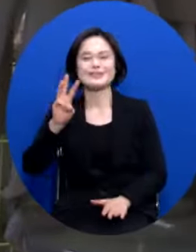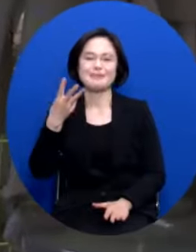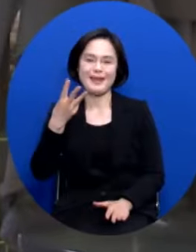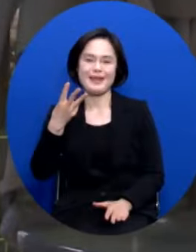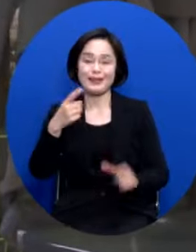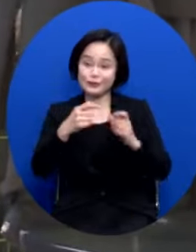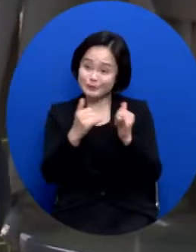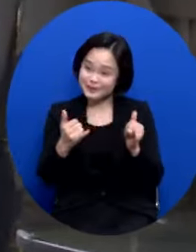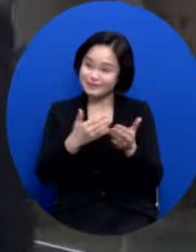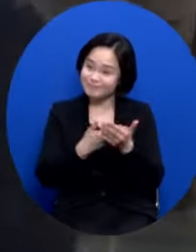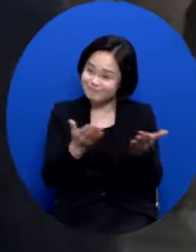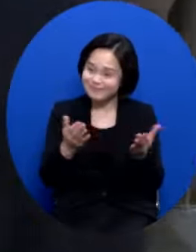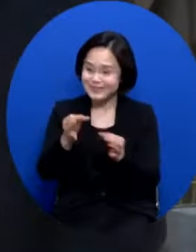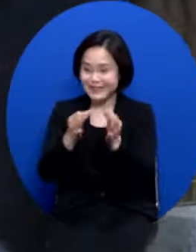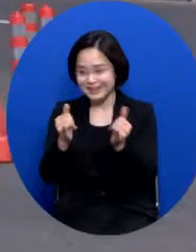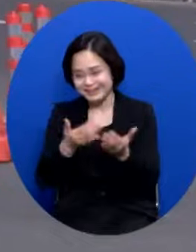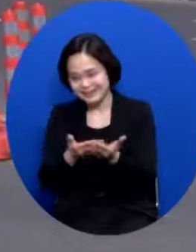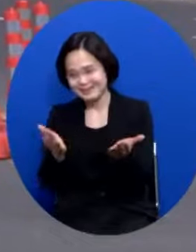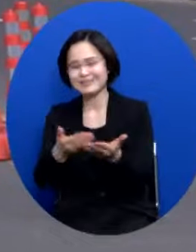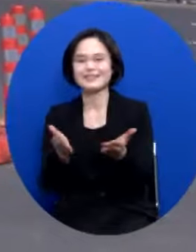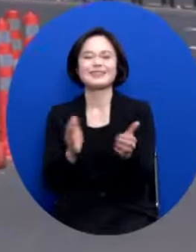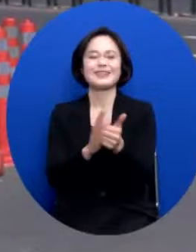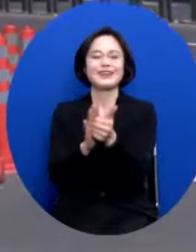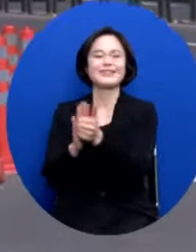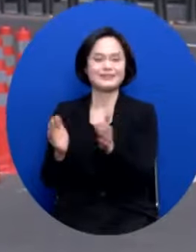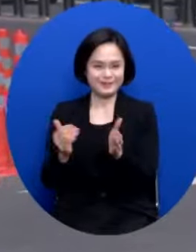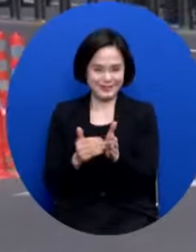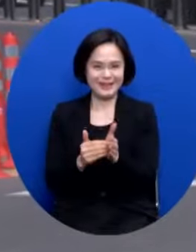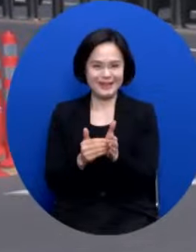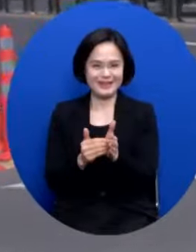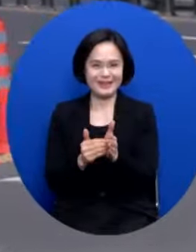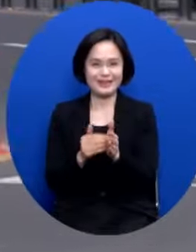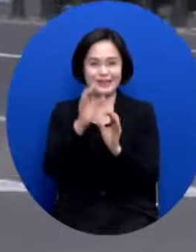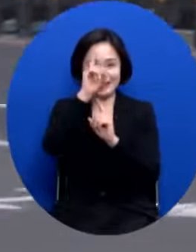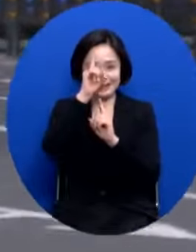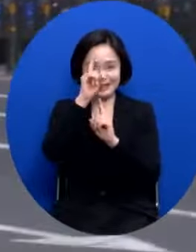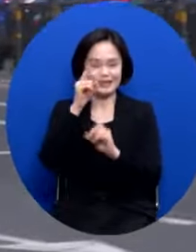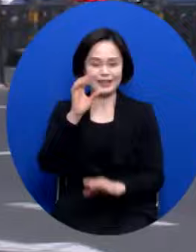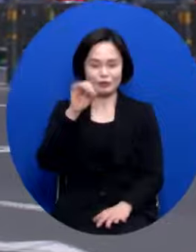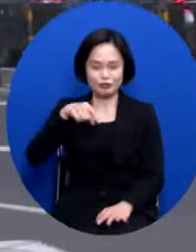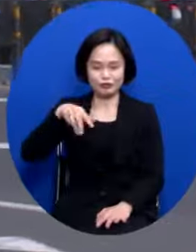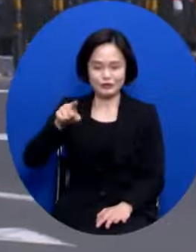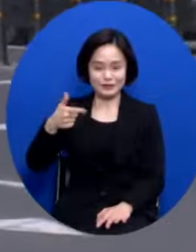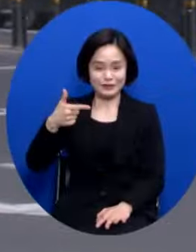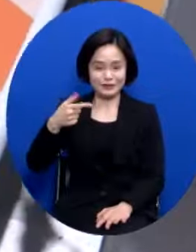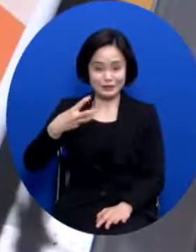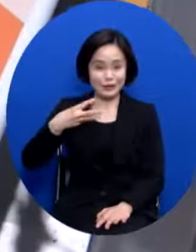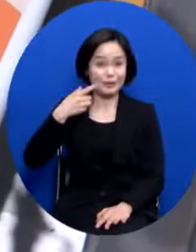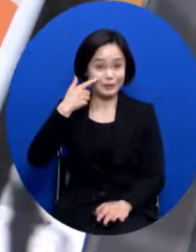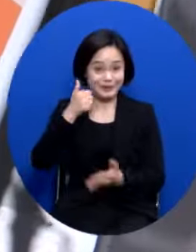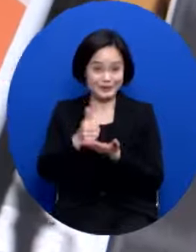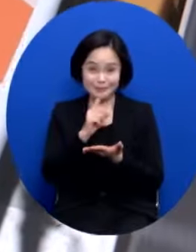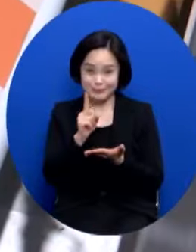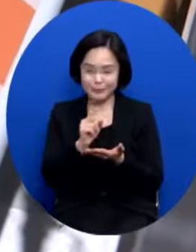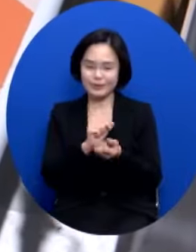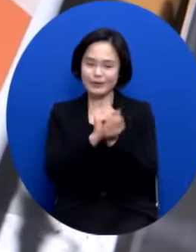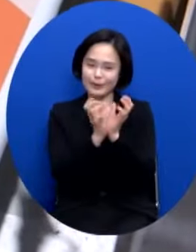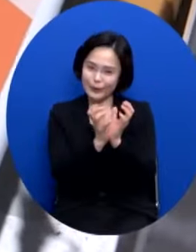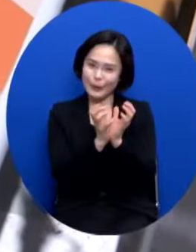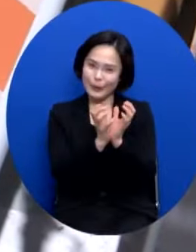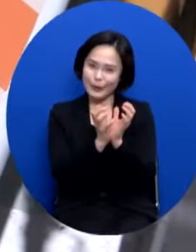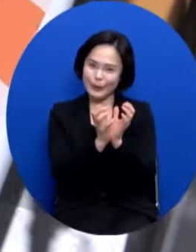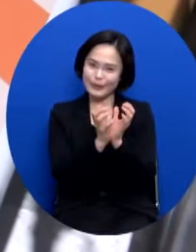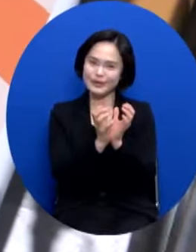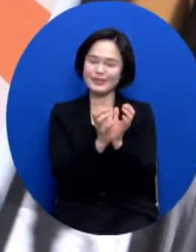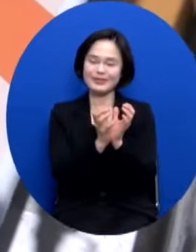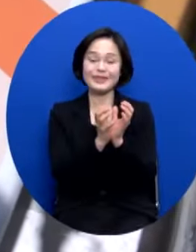주민들과 상인들에게 전했습니다. 반송제일교회 이우철 목사는 우리가 전한 복음과 꽃이 바쁜 일상을